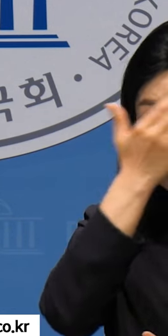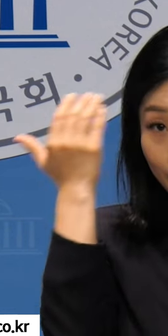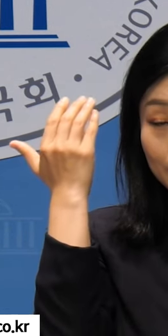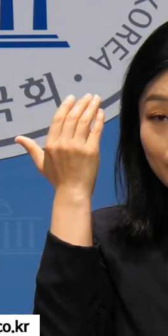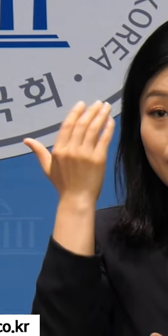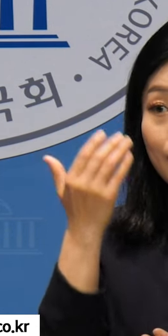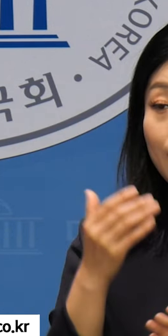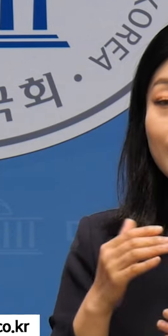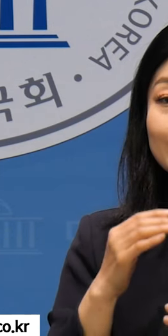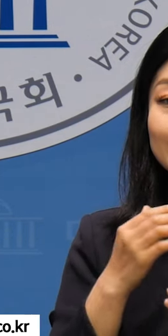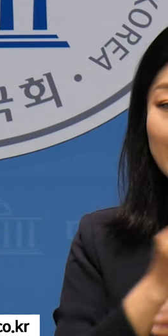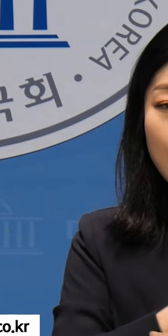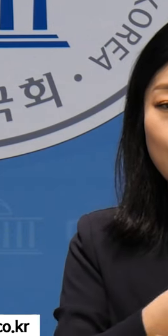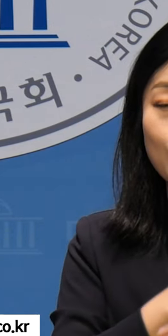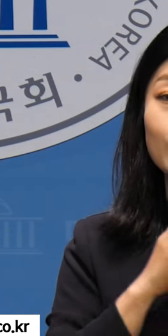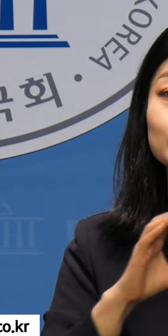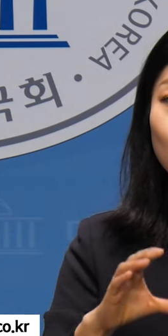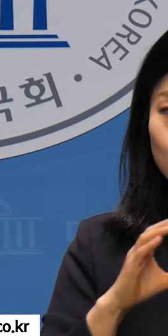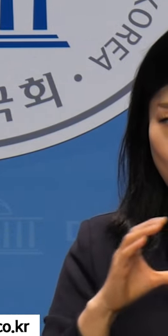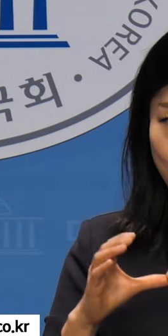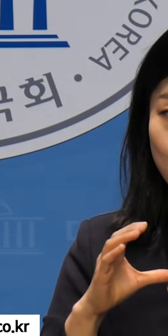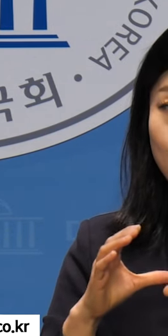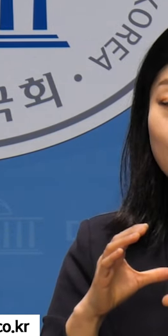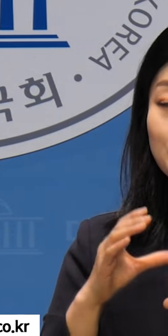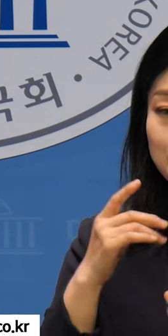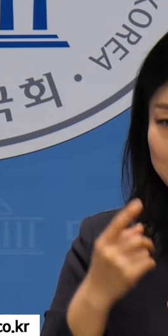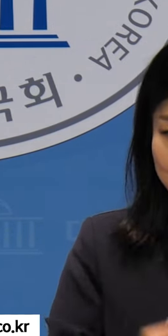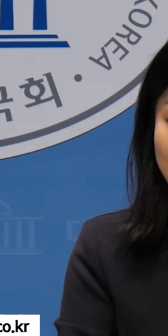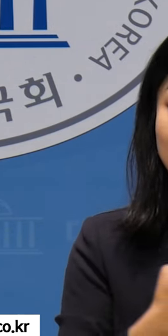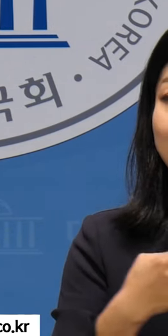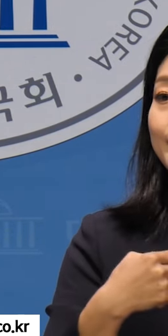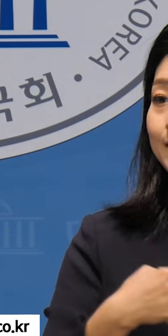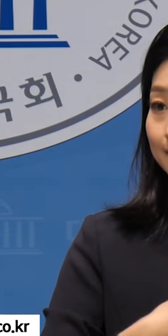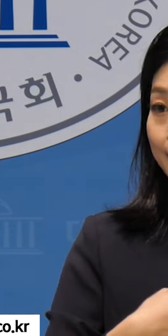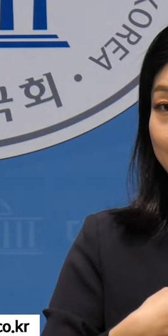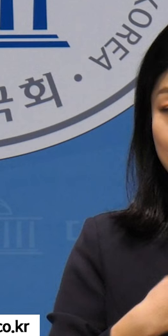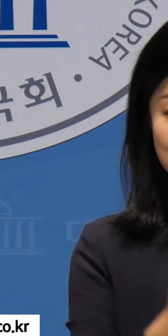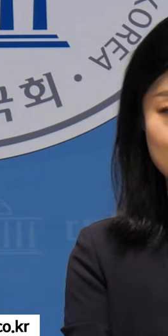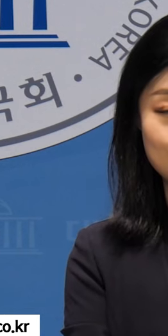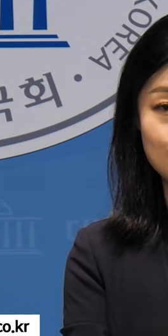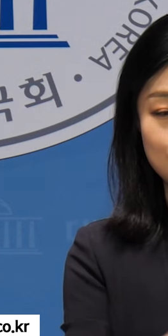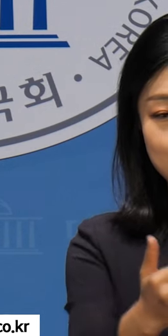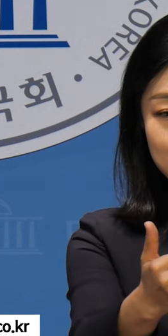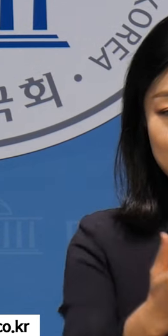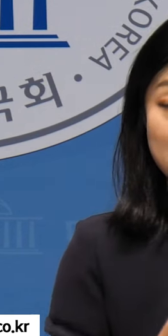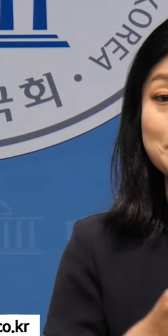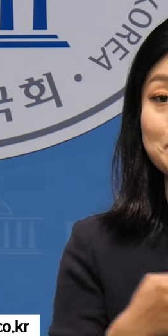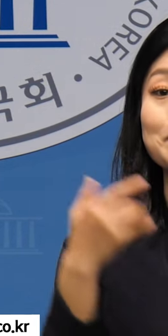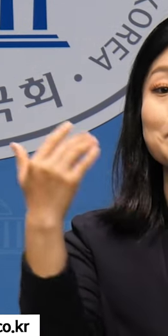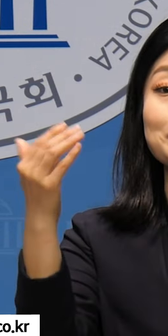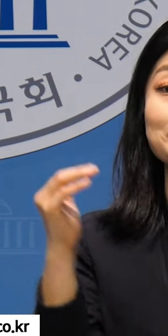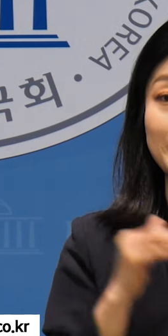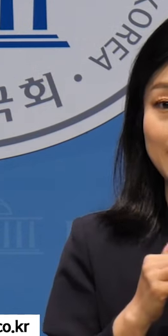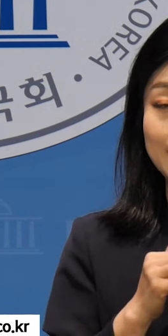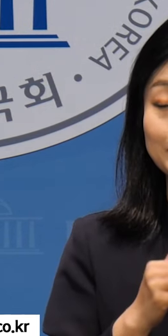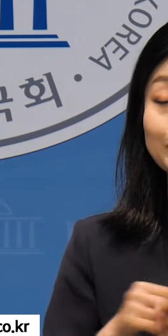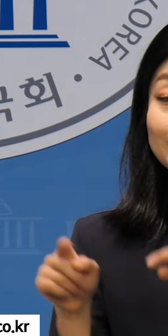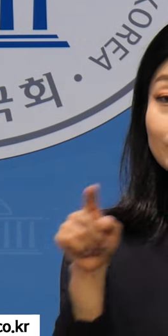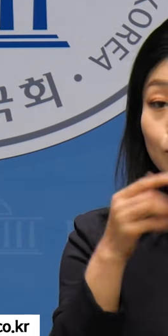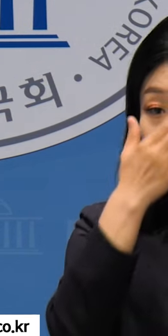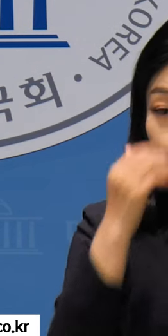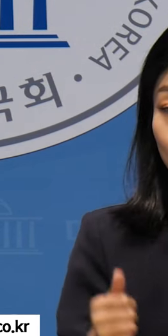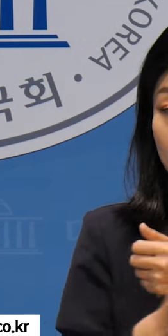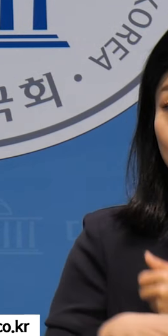당원 동지들과 소통을 하고 공감하며 성과를 내었습니다. 전국